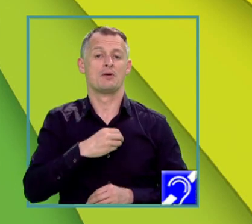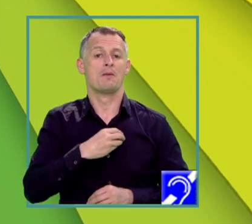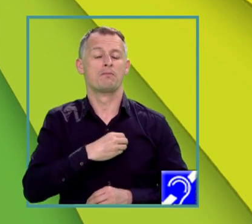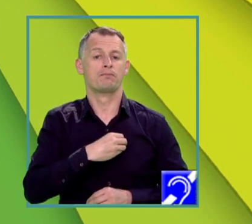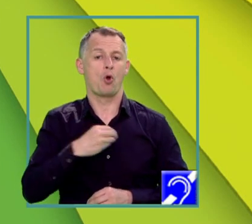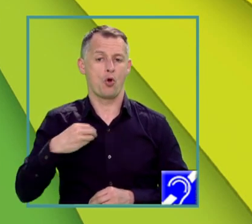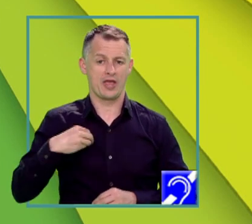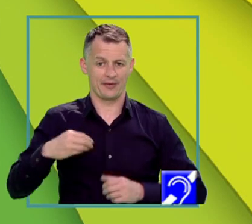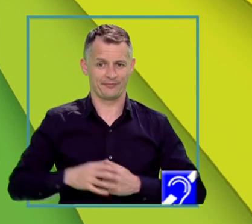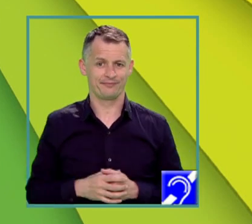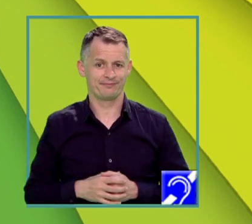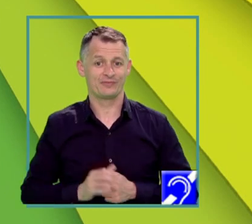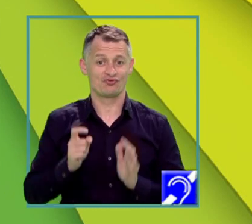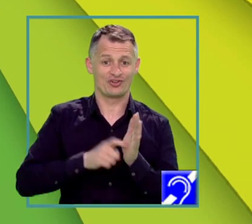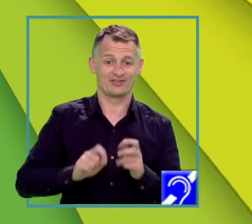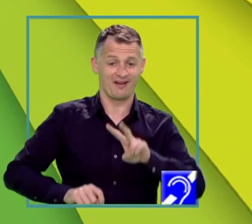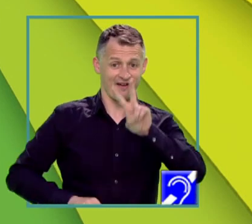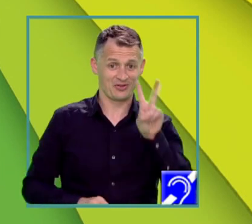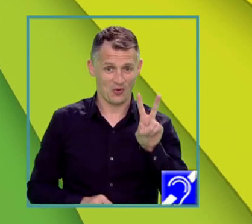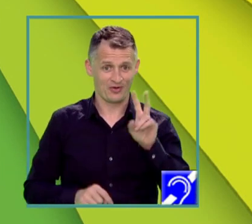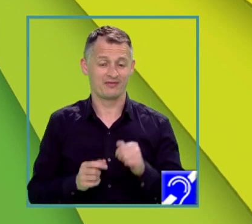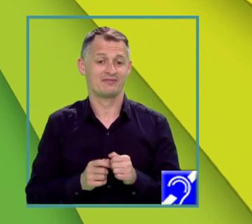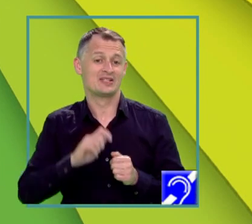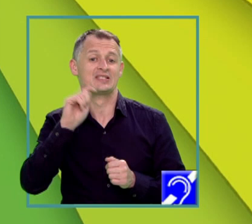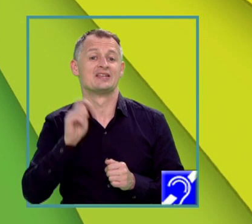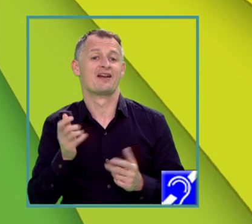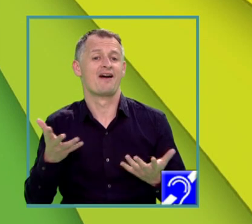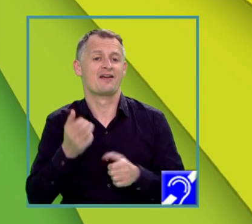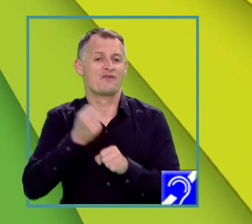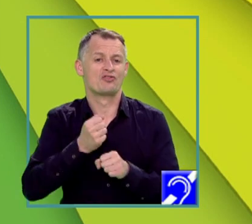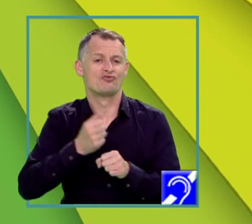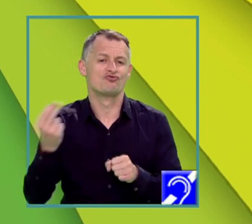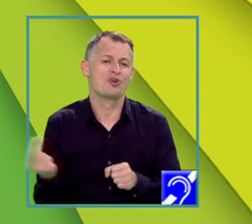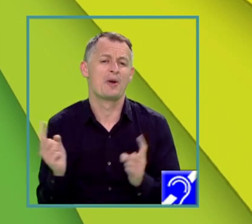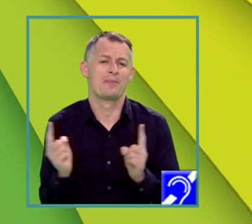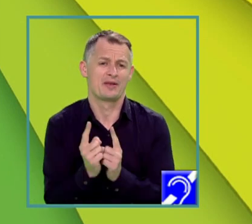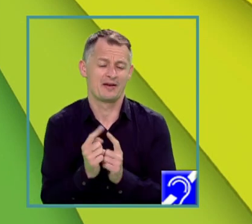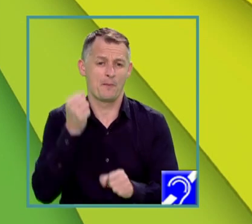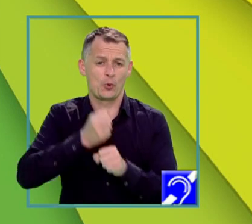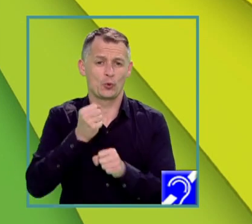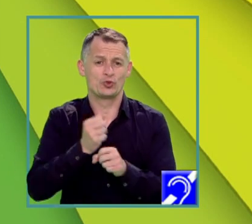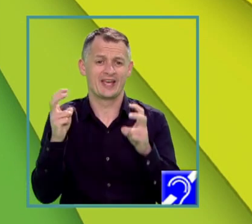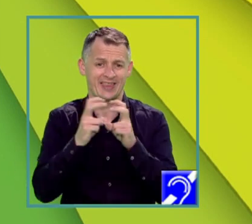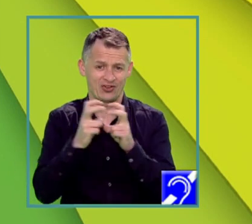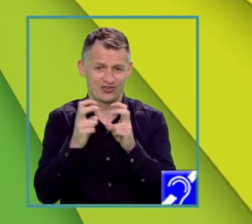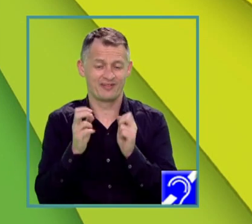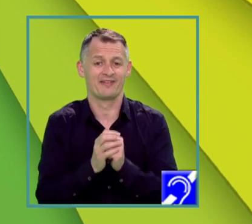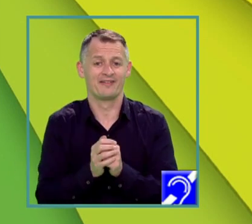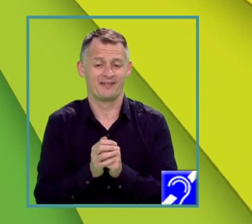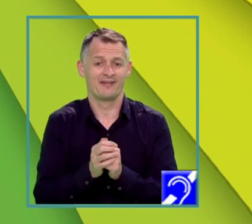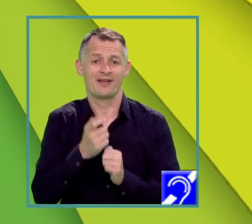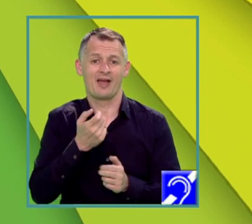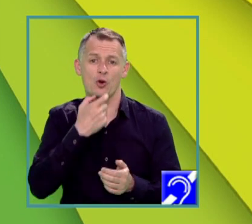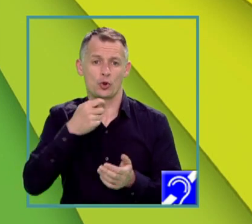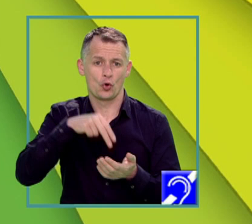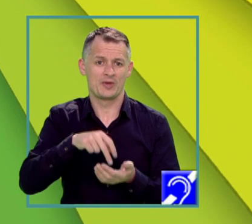precizăm numele statului care înregistrează cea mai mică producție de energie electrică în anul 2015 și desigur valoare Acestea se observă foarte